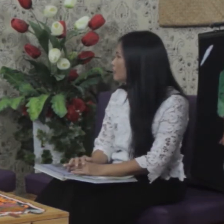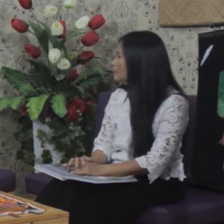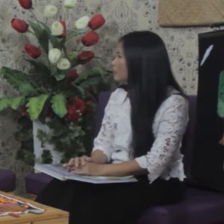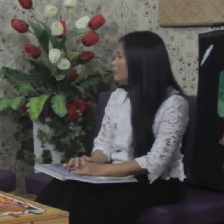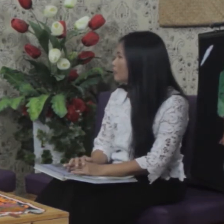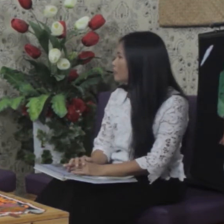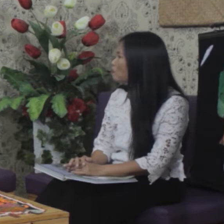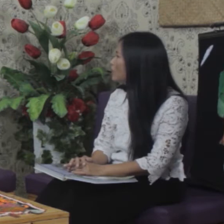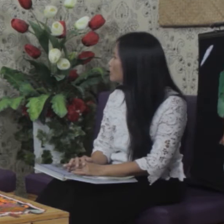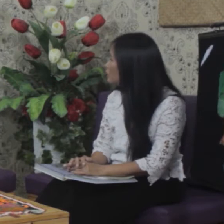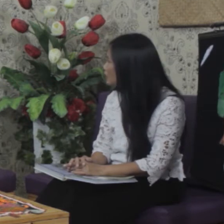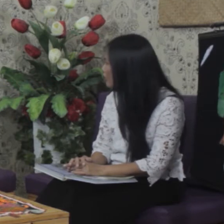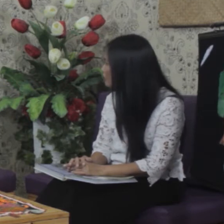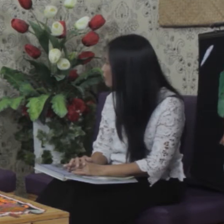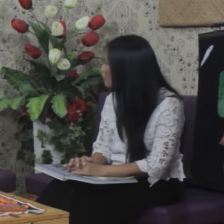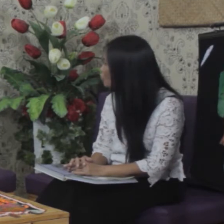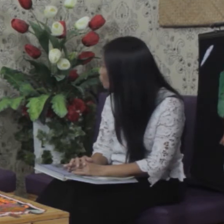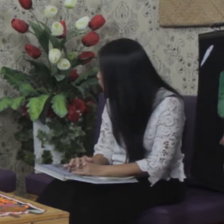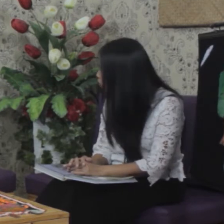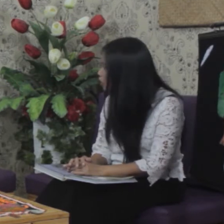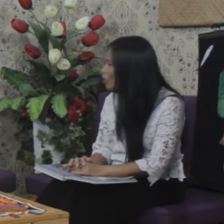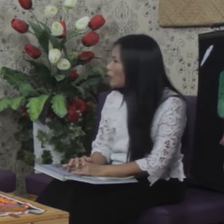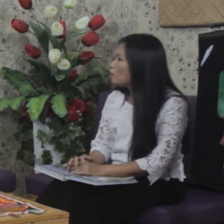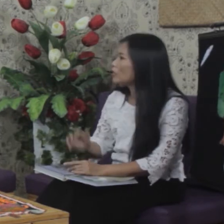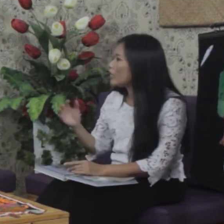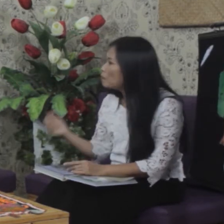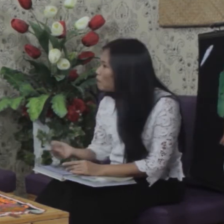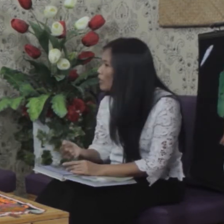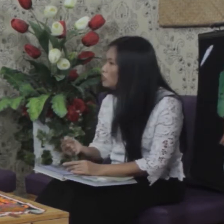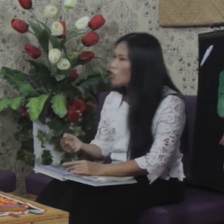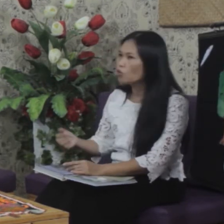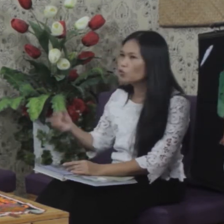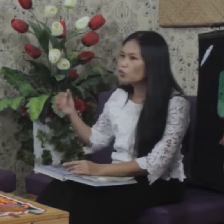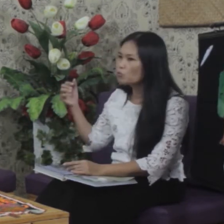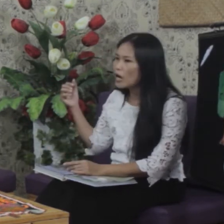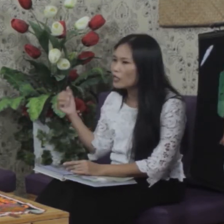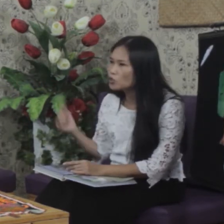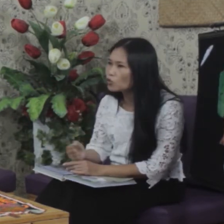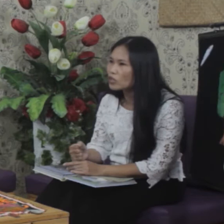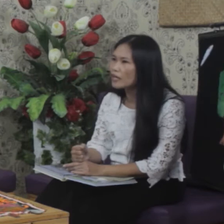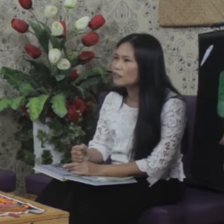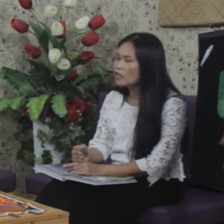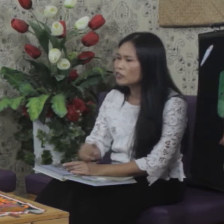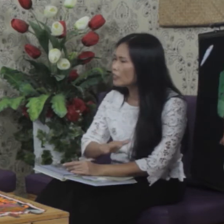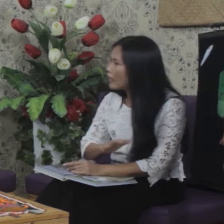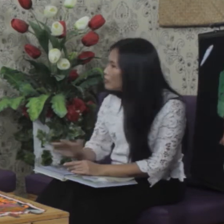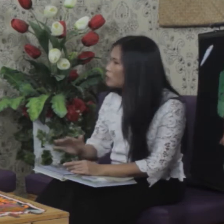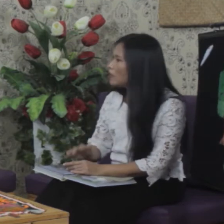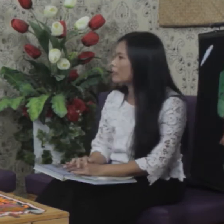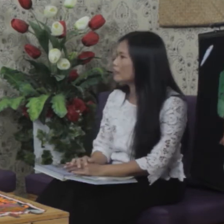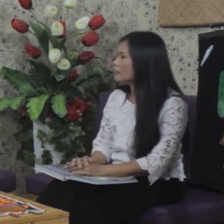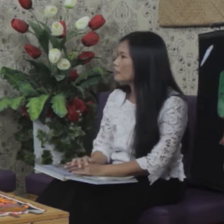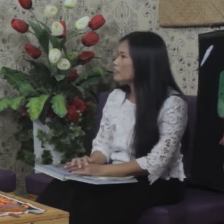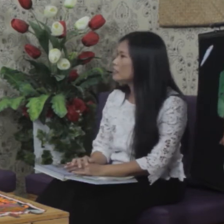usahakan, bangsa Midian datang untuk merampas, untuk menghancurkan, dan